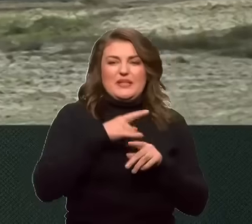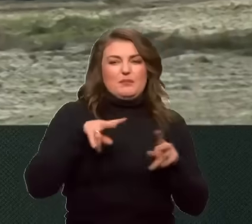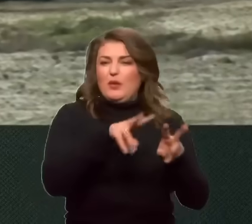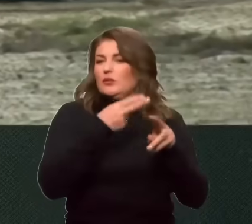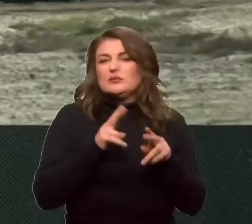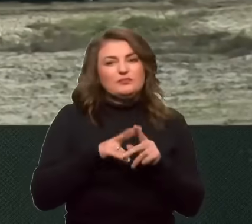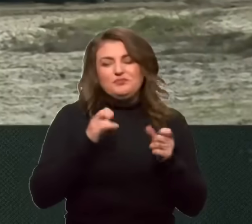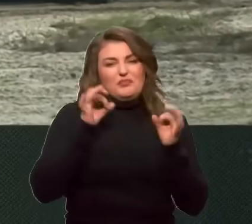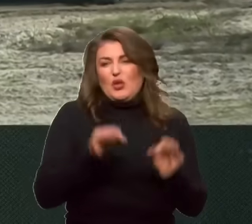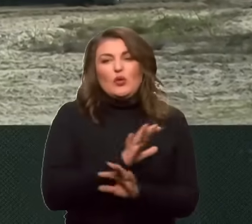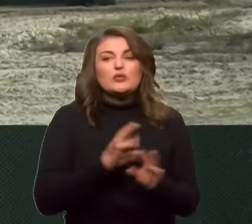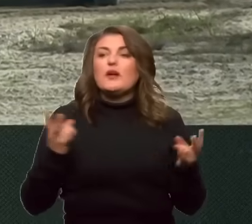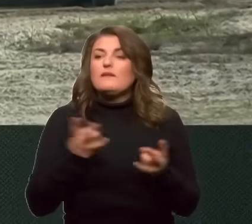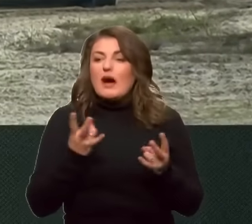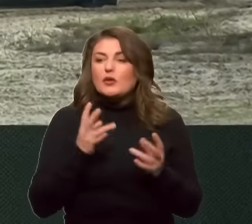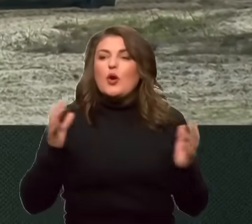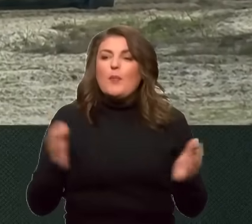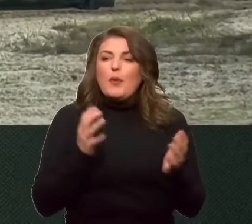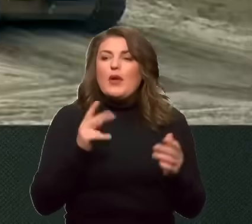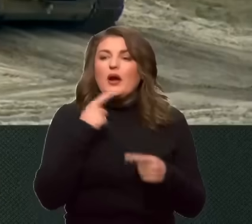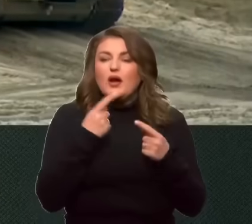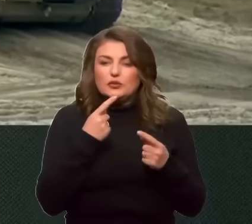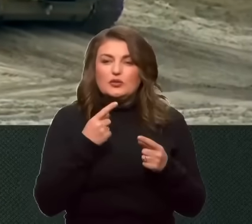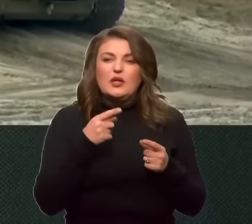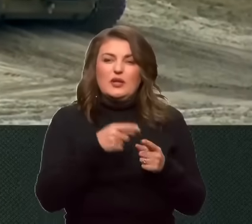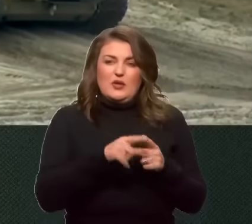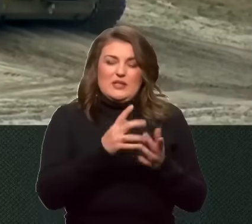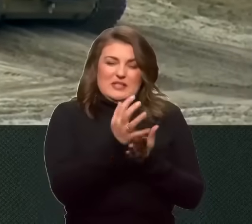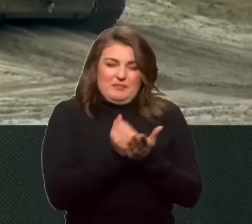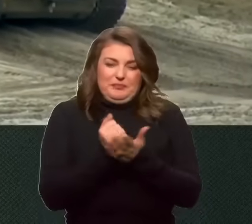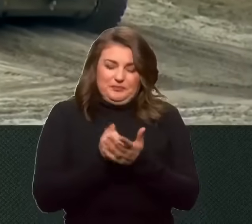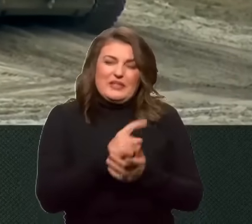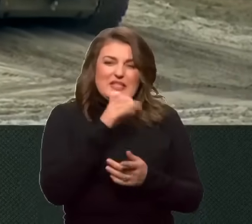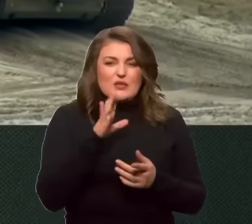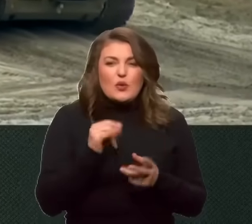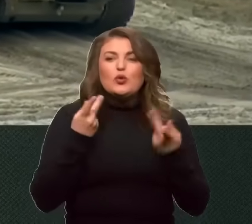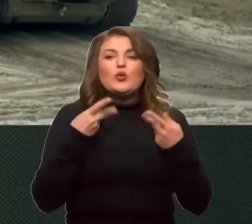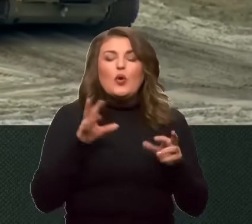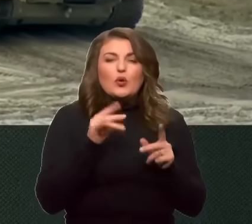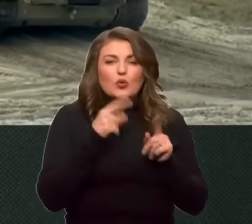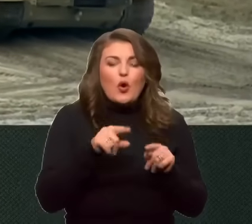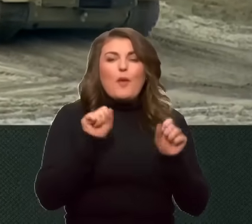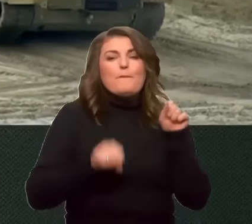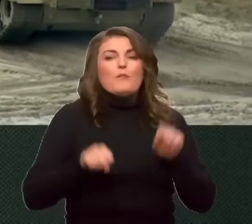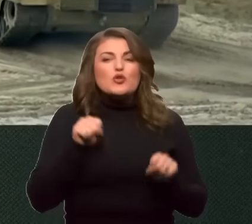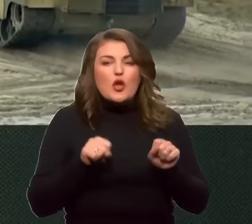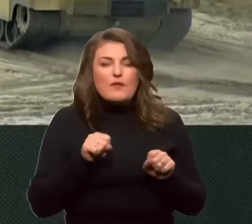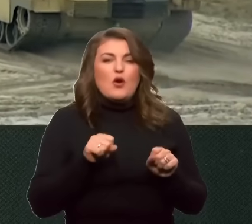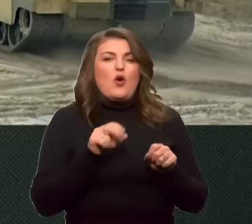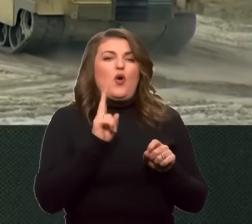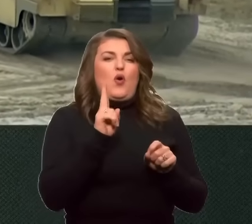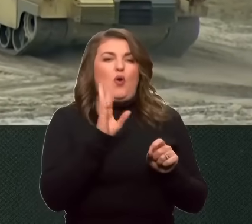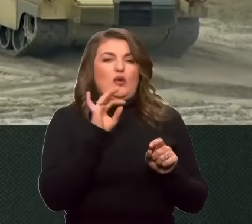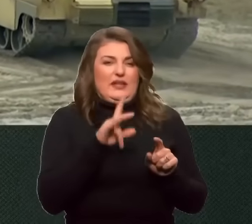недоречно. Варто поберегти, як то кажуть, ударну міць Збройних сил України до можливих контрнаступів